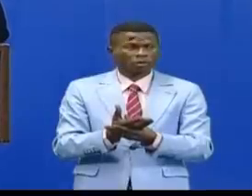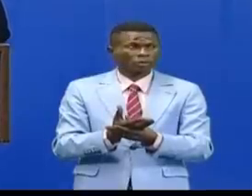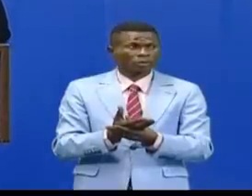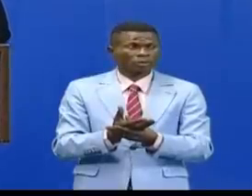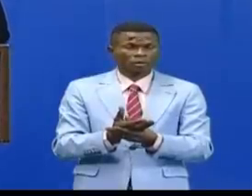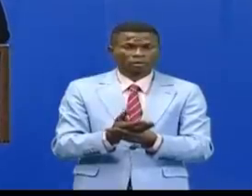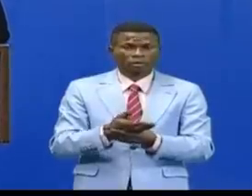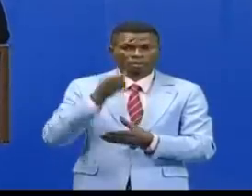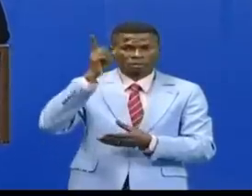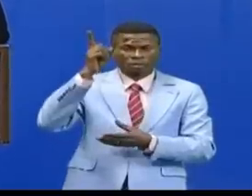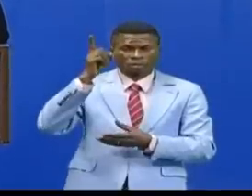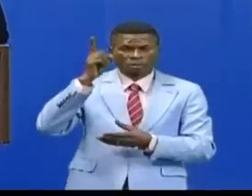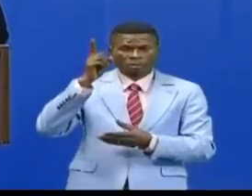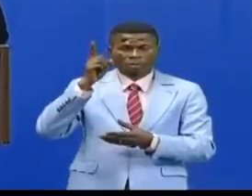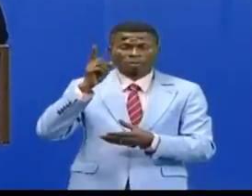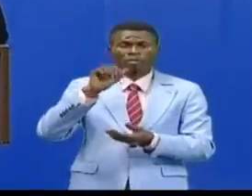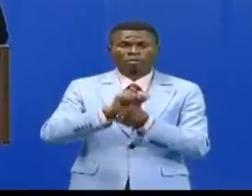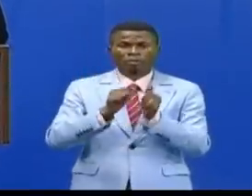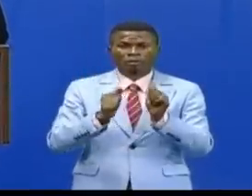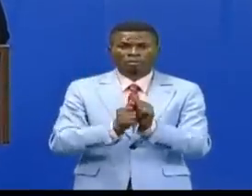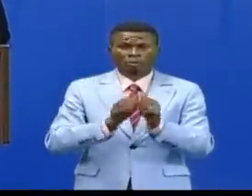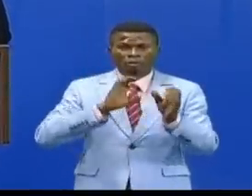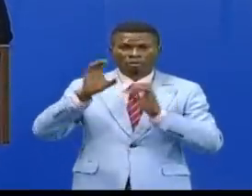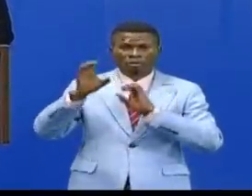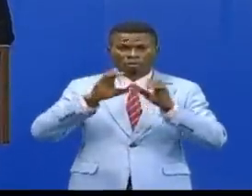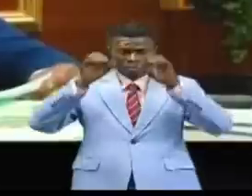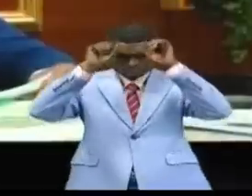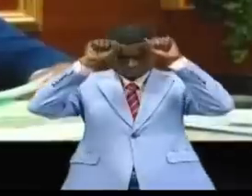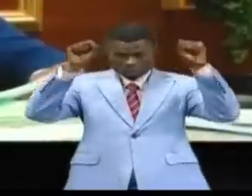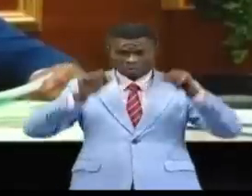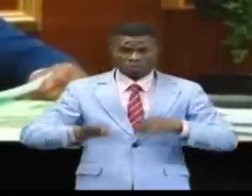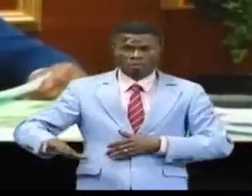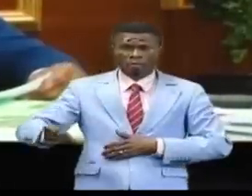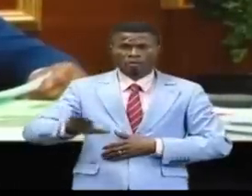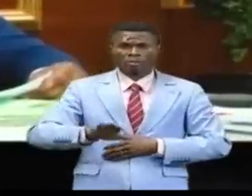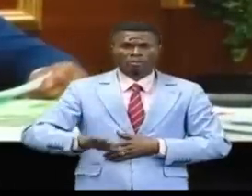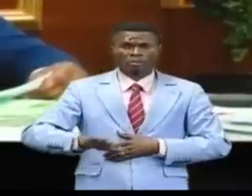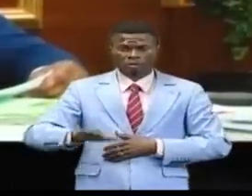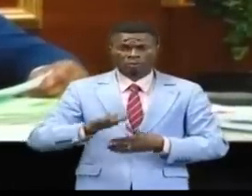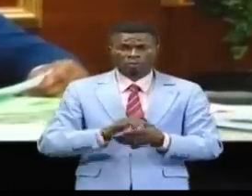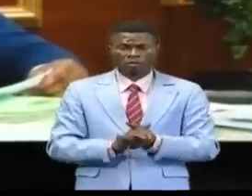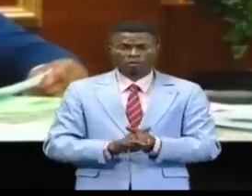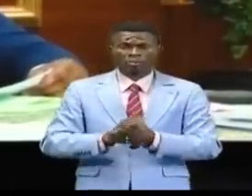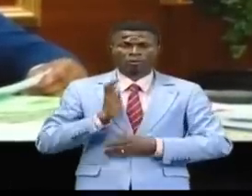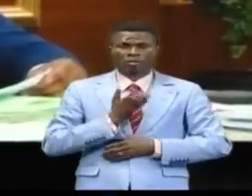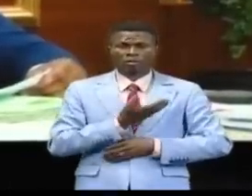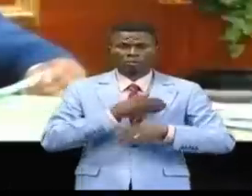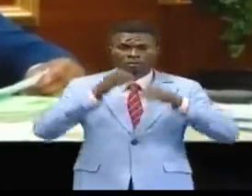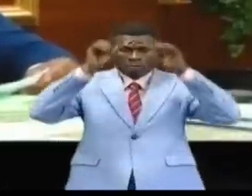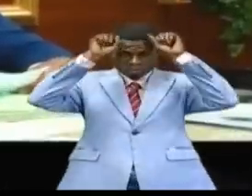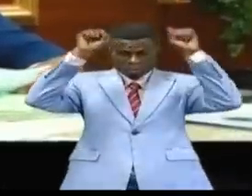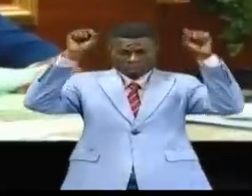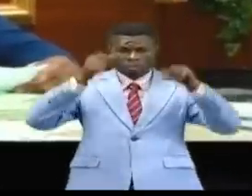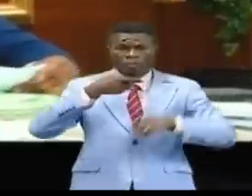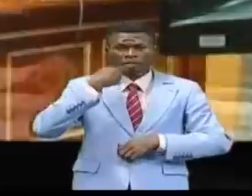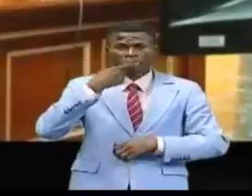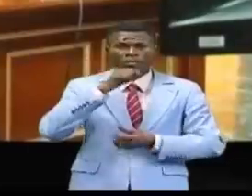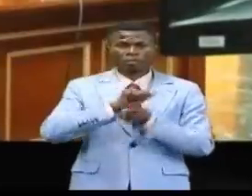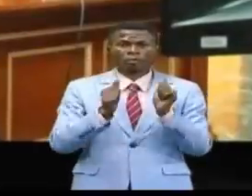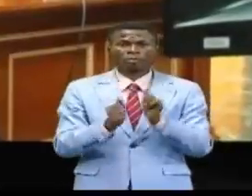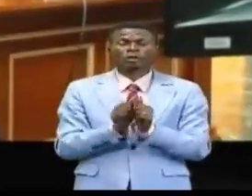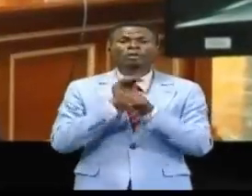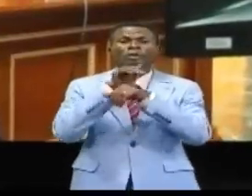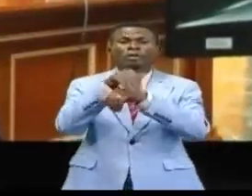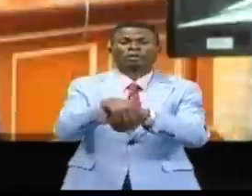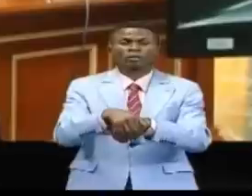Au premier point de la communication du président de la République, le président de la République est revenu sur la